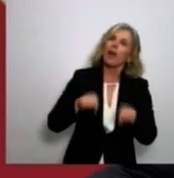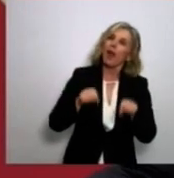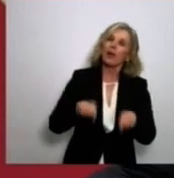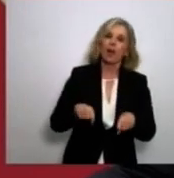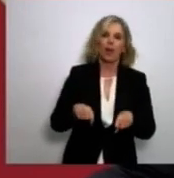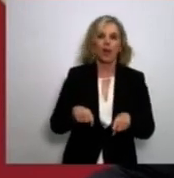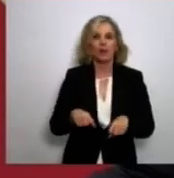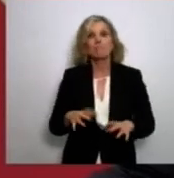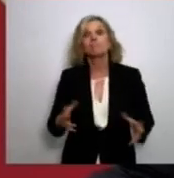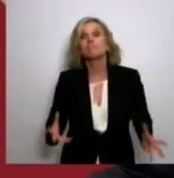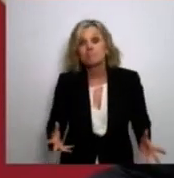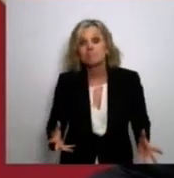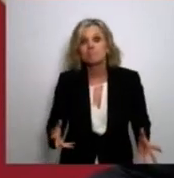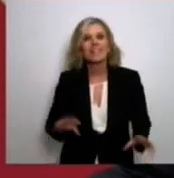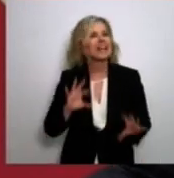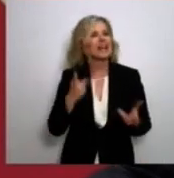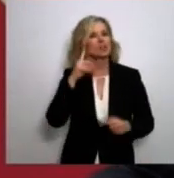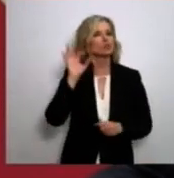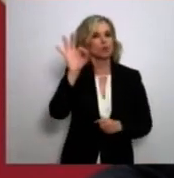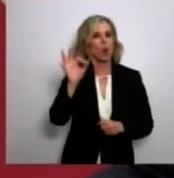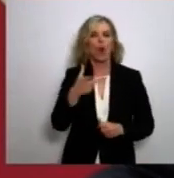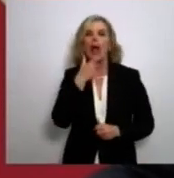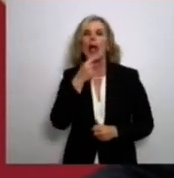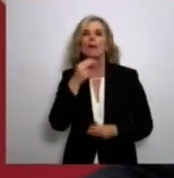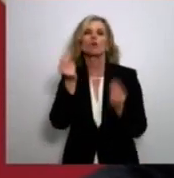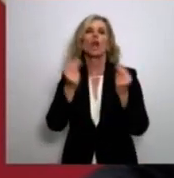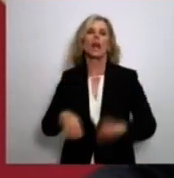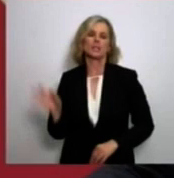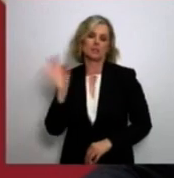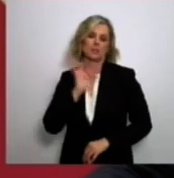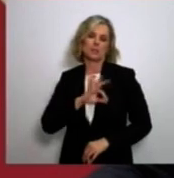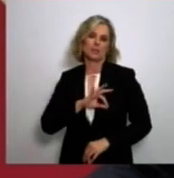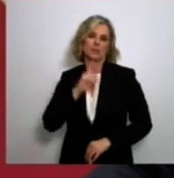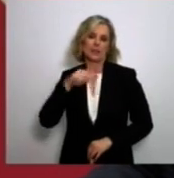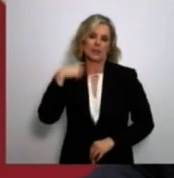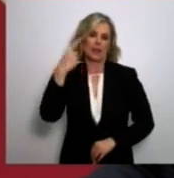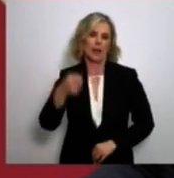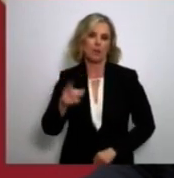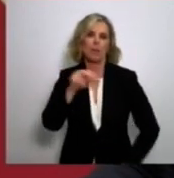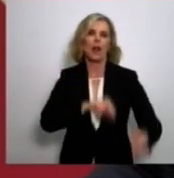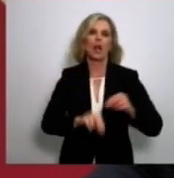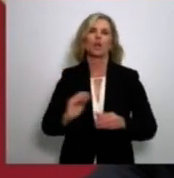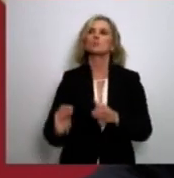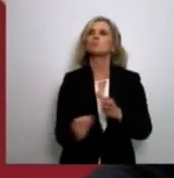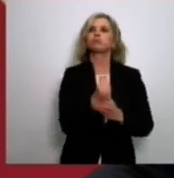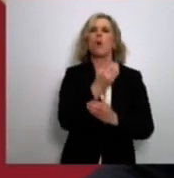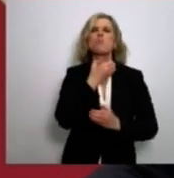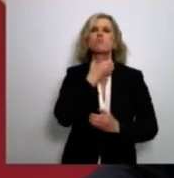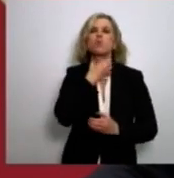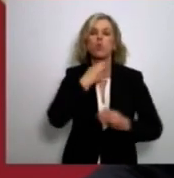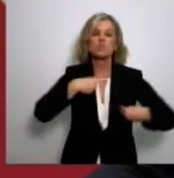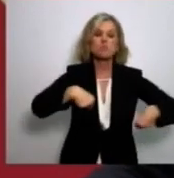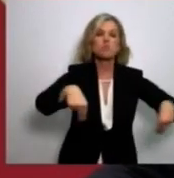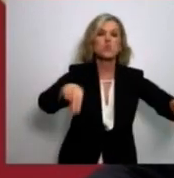Να παρασύρουν σε μία λύση η οποία τους βολεύει. Και να περάσουν απαλά την επόμενη προδοσία. Η επόμενη